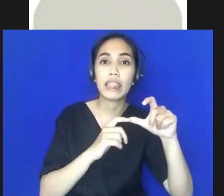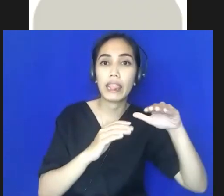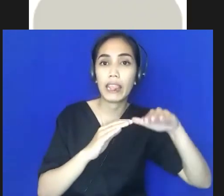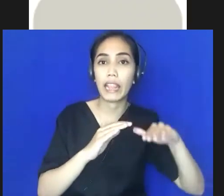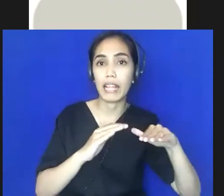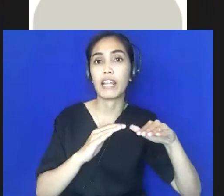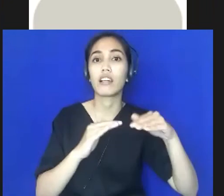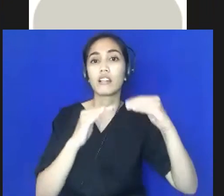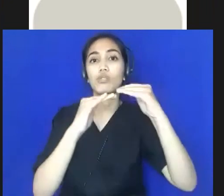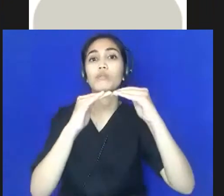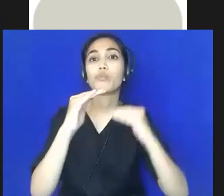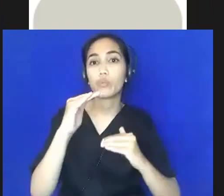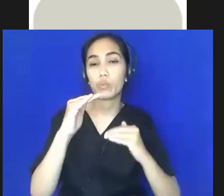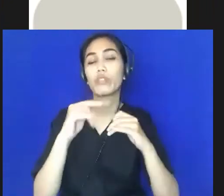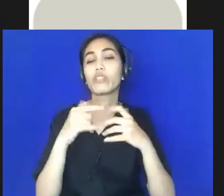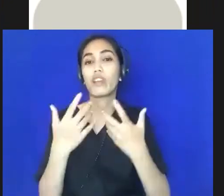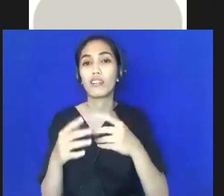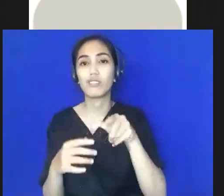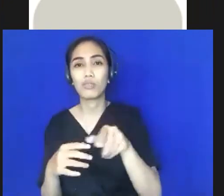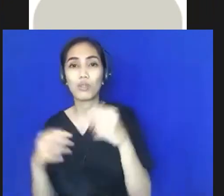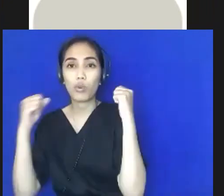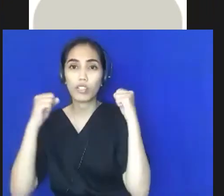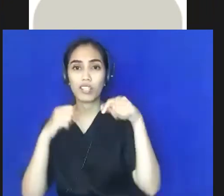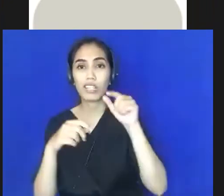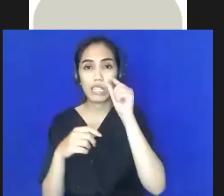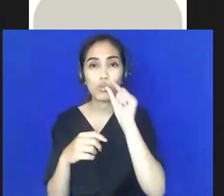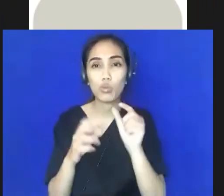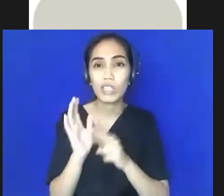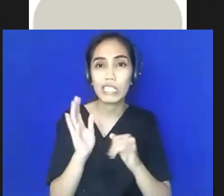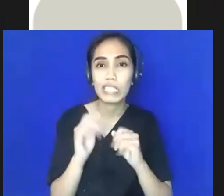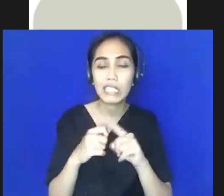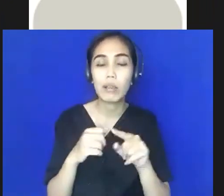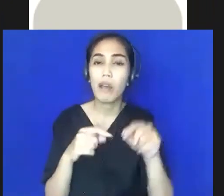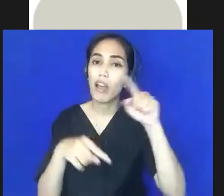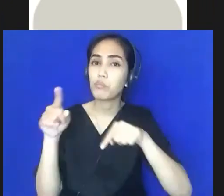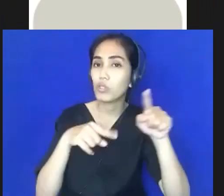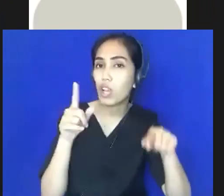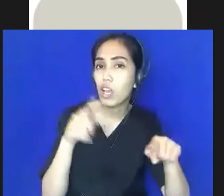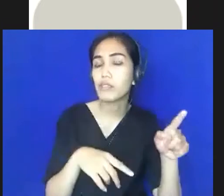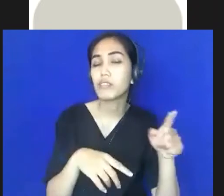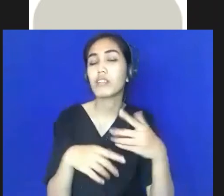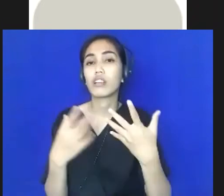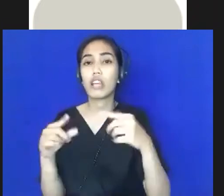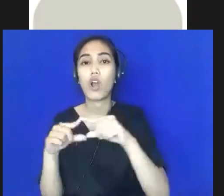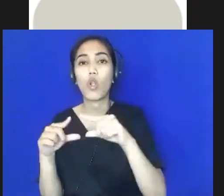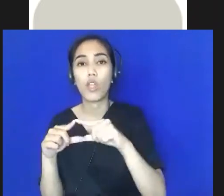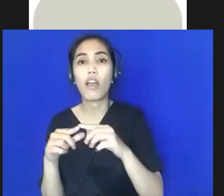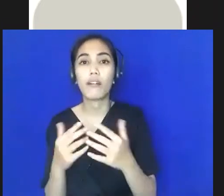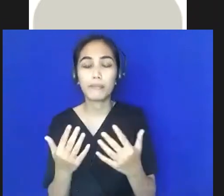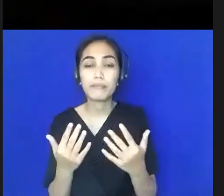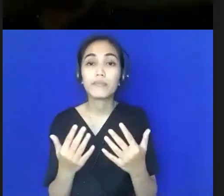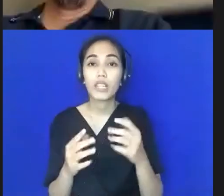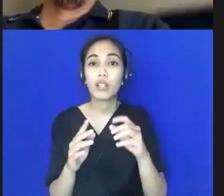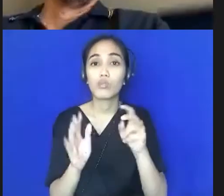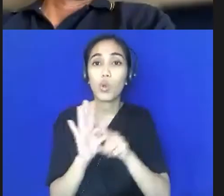SUN CSA ini adalah keunikan dan variatifnya kegiatan dari anggotanya. Jadi